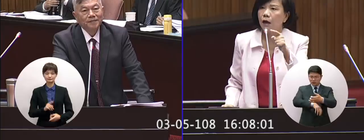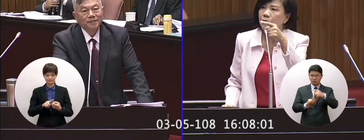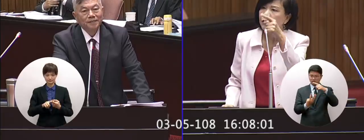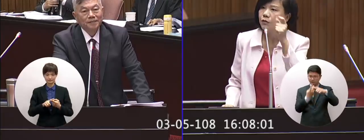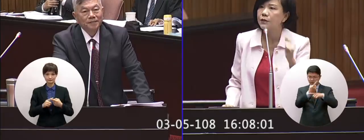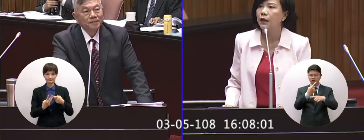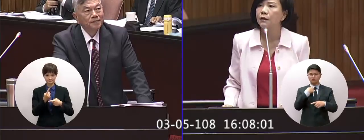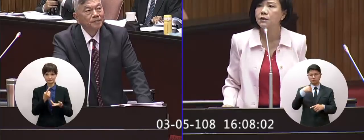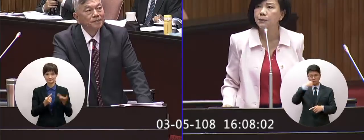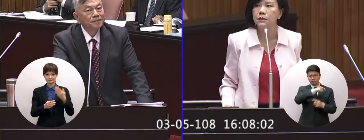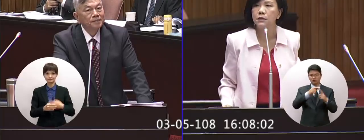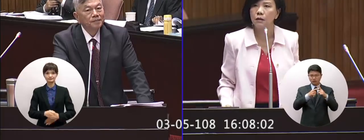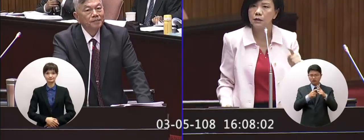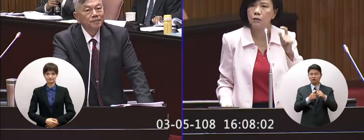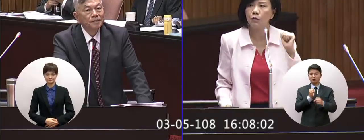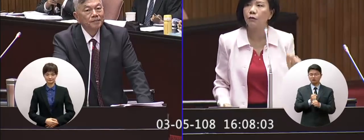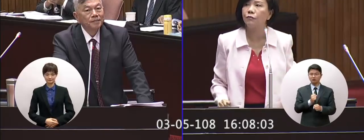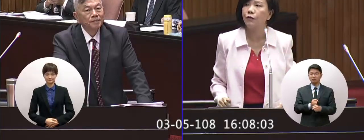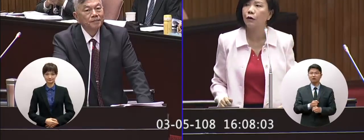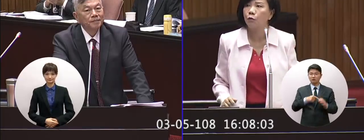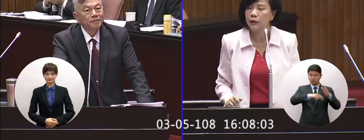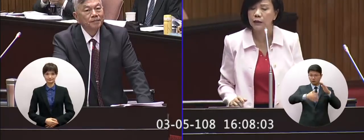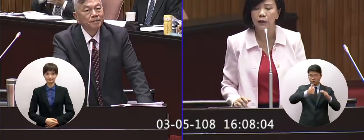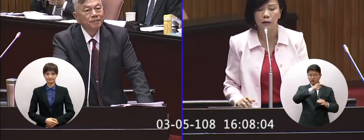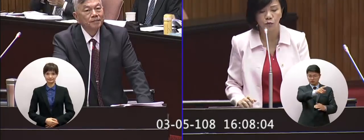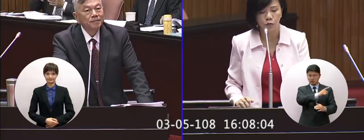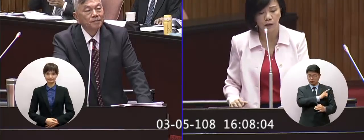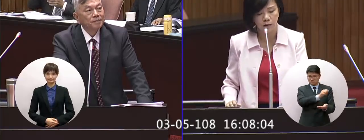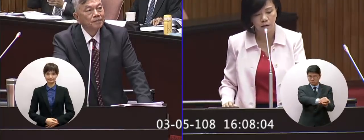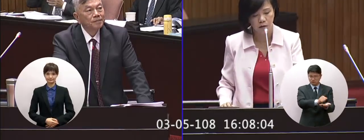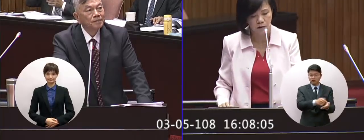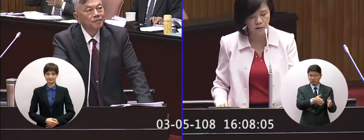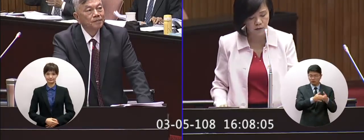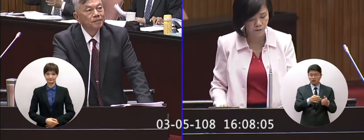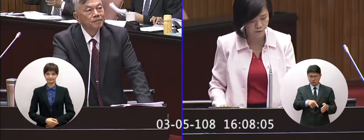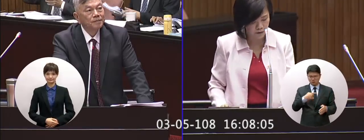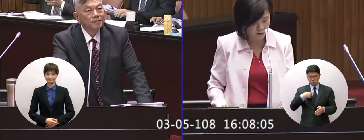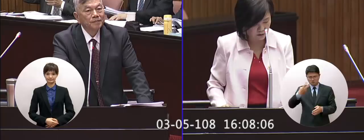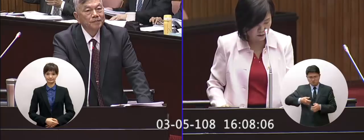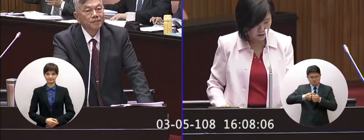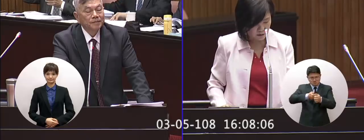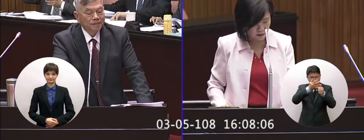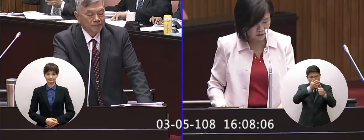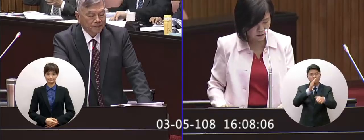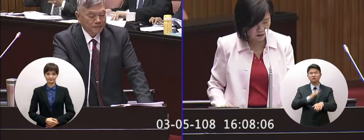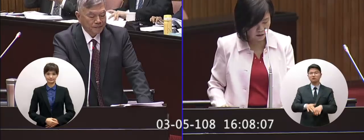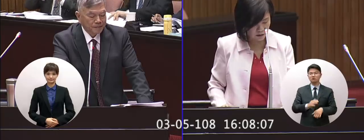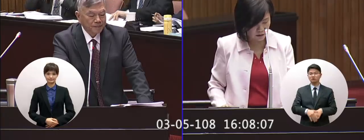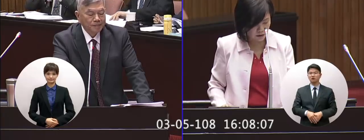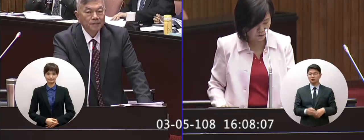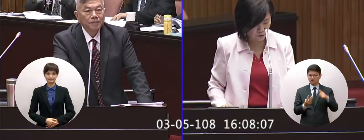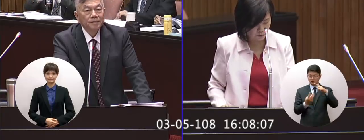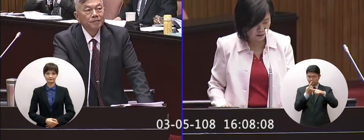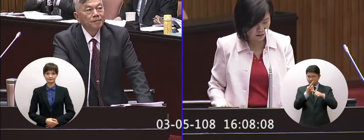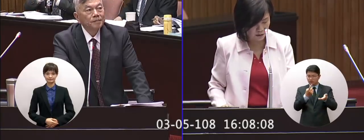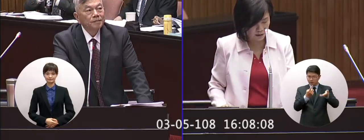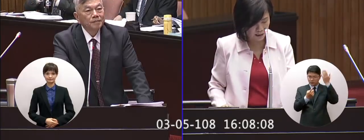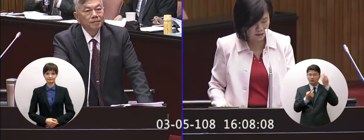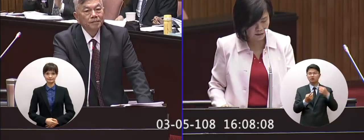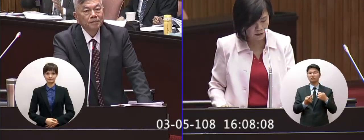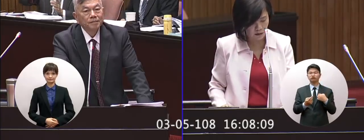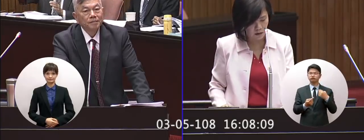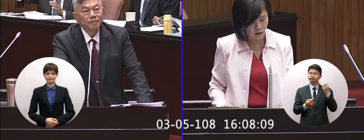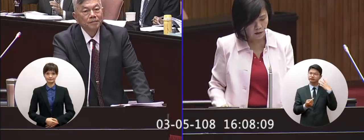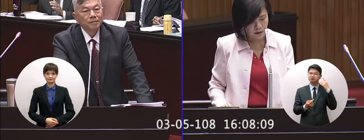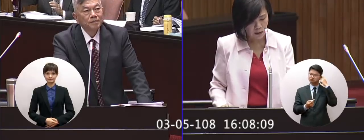对。 好。院长要记笔记哦，这个我会发了，我一定要追的，至少三分之一。但是呢，你这样说我当然很